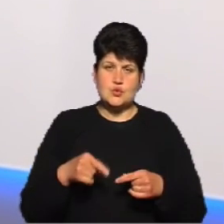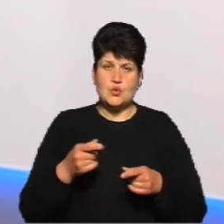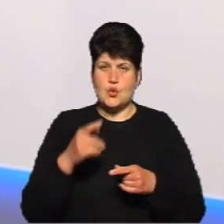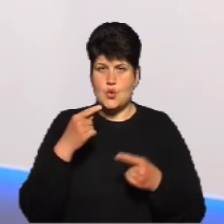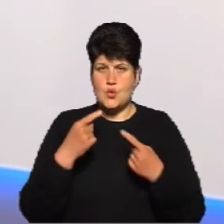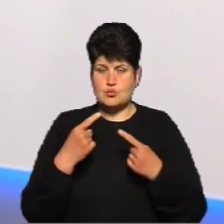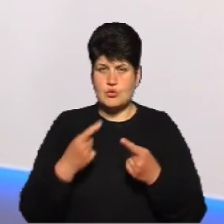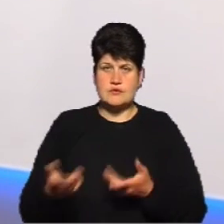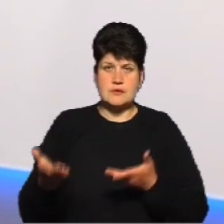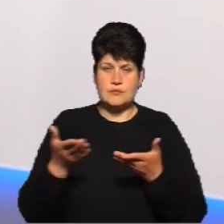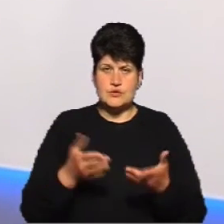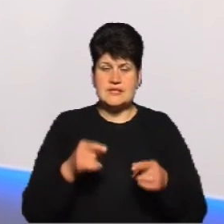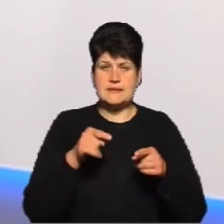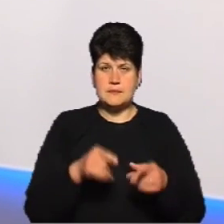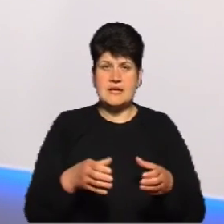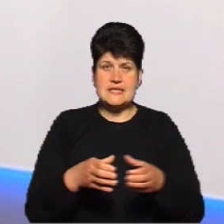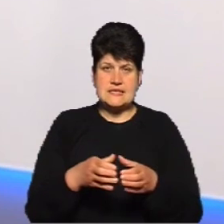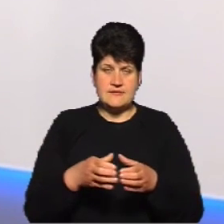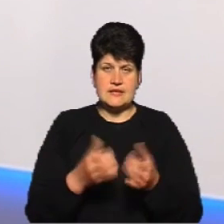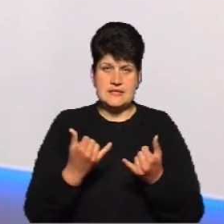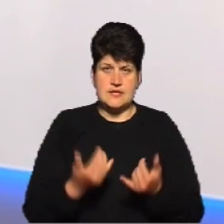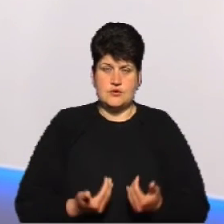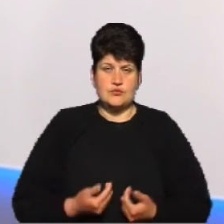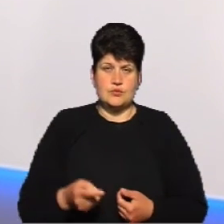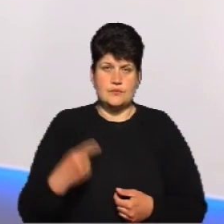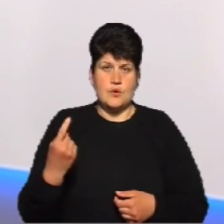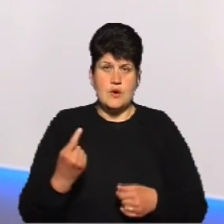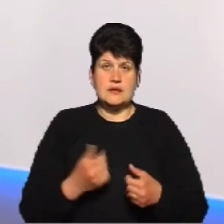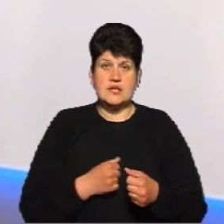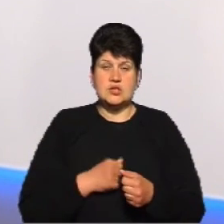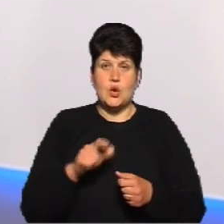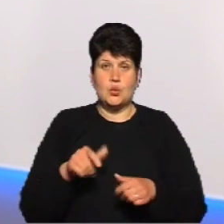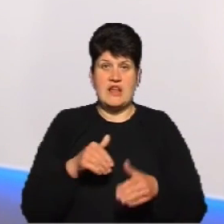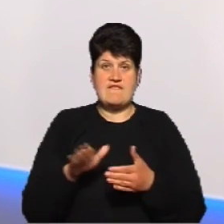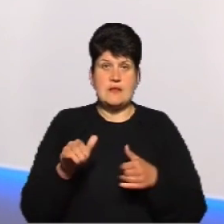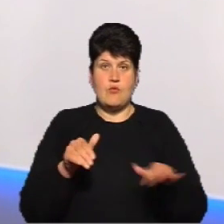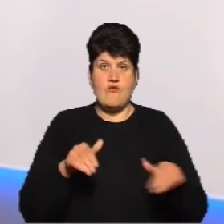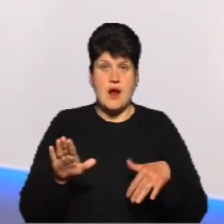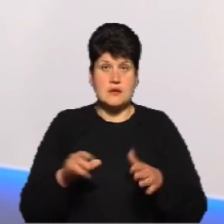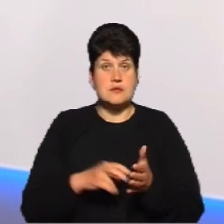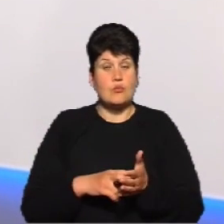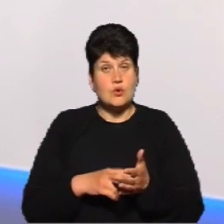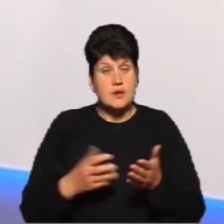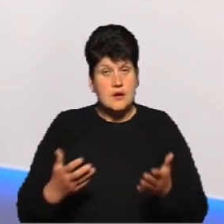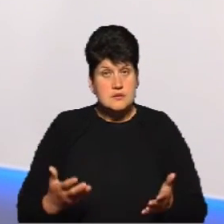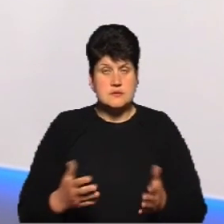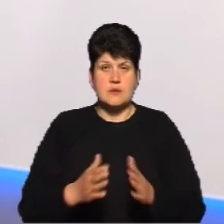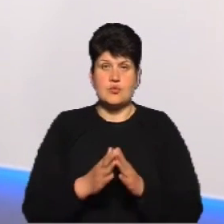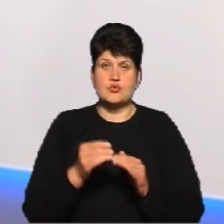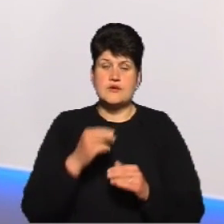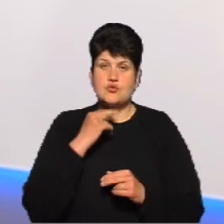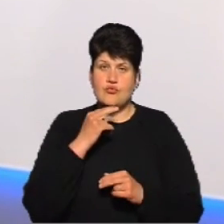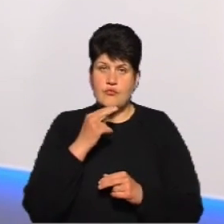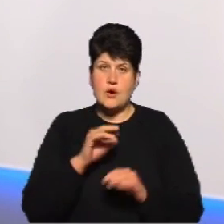цієї нацменшини, які проживають зараз на Тернопільщині. Але, на жаль, люди відмовляються, бо бояться. Прошу до вашої уваги зараз коментар